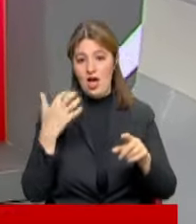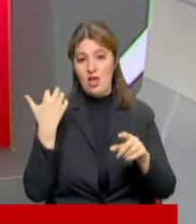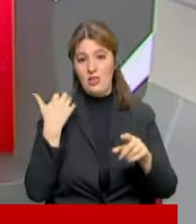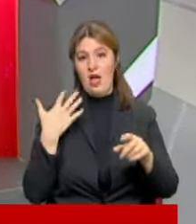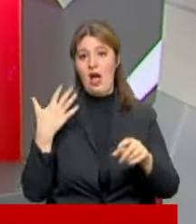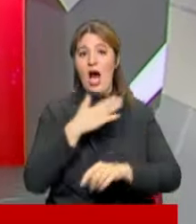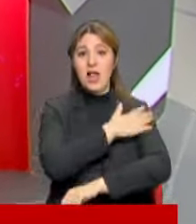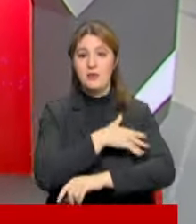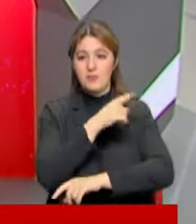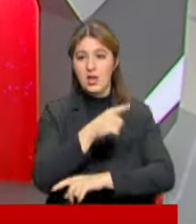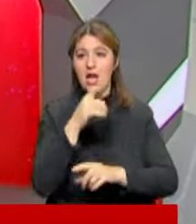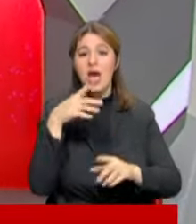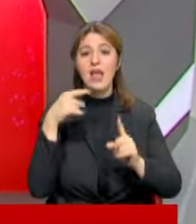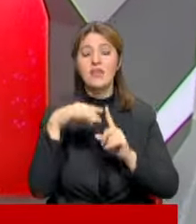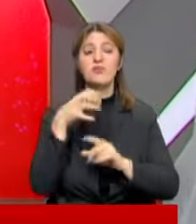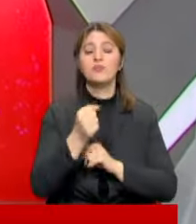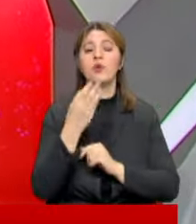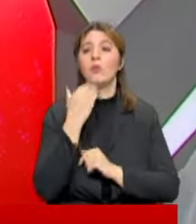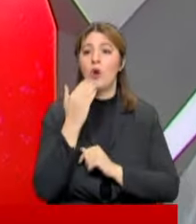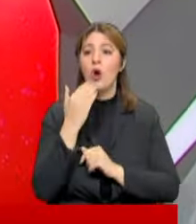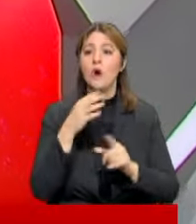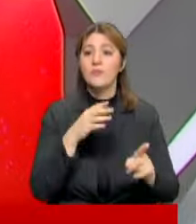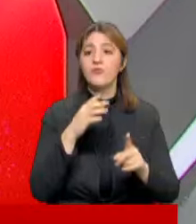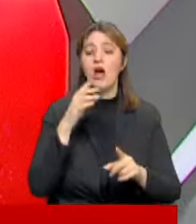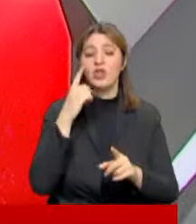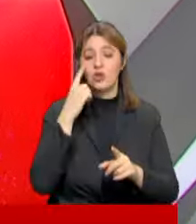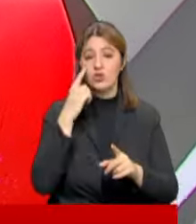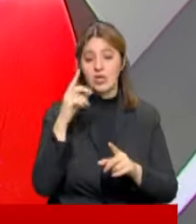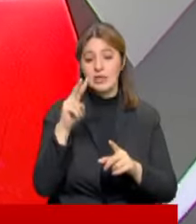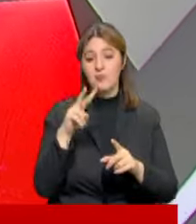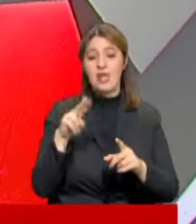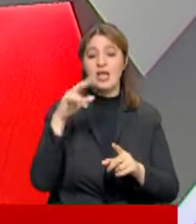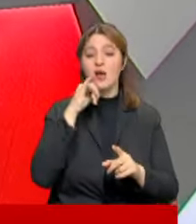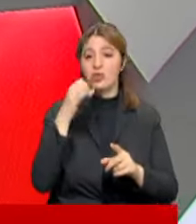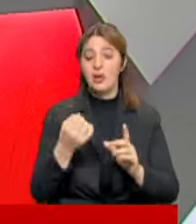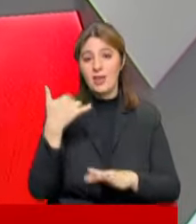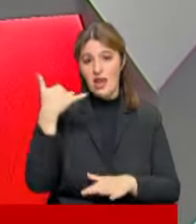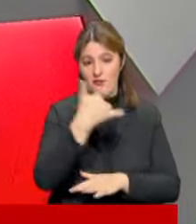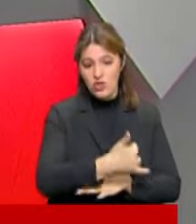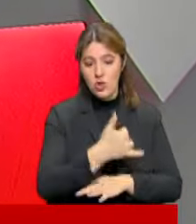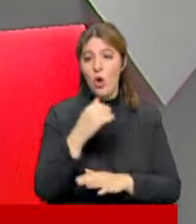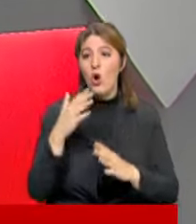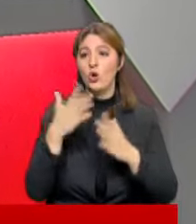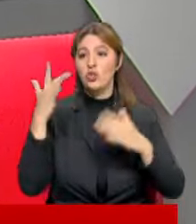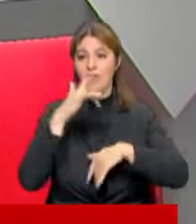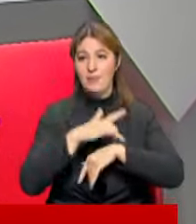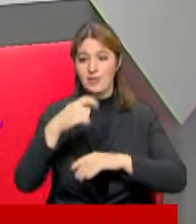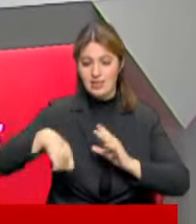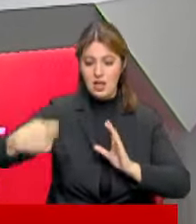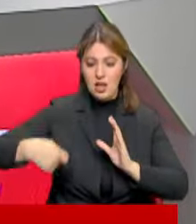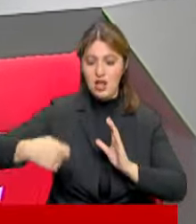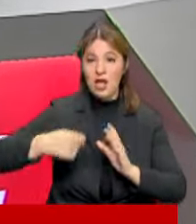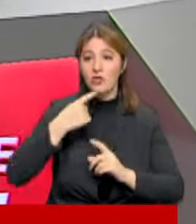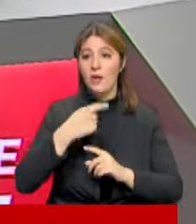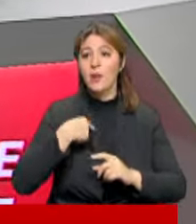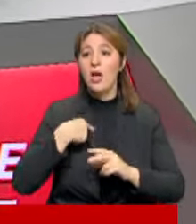geçiremiyor Albay Kemal Paşa 27 Ağustos sabahleyin telefon ediyor kocatepe'den manyat diyor